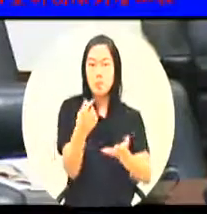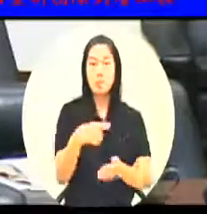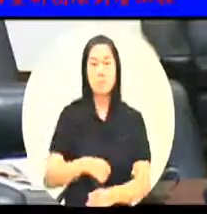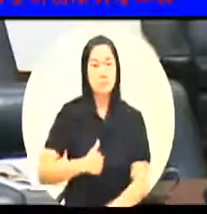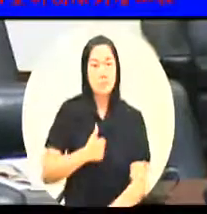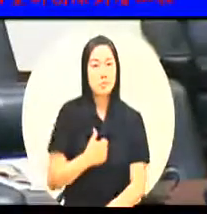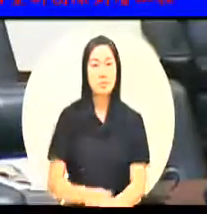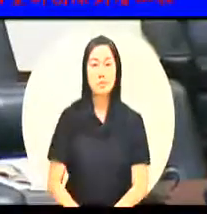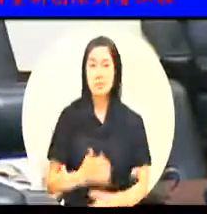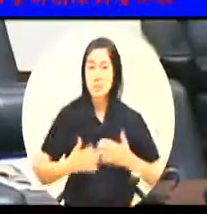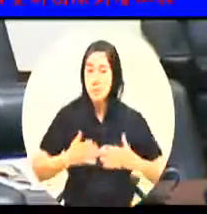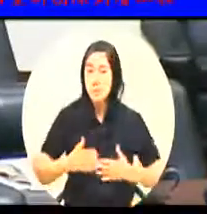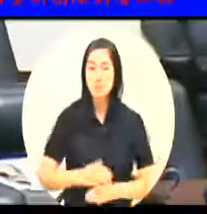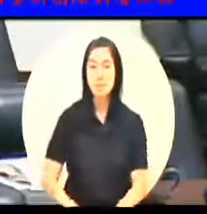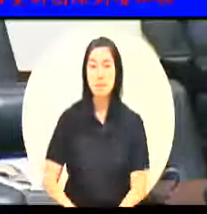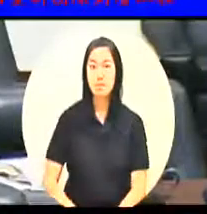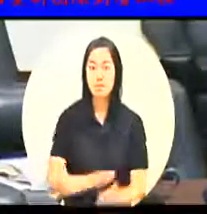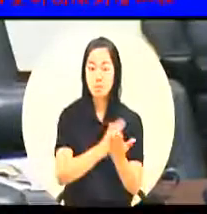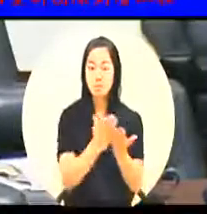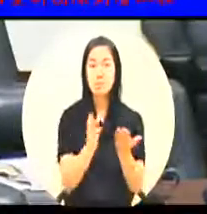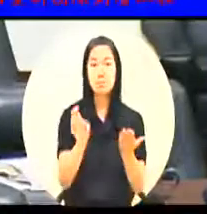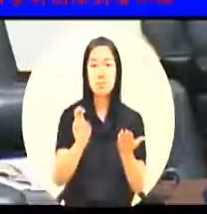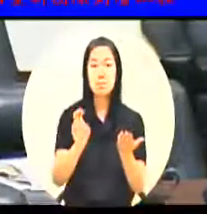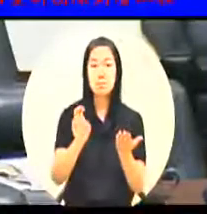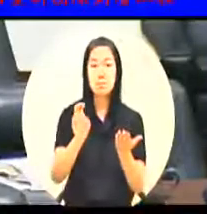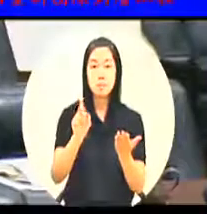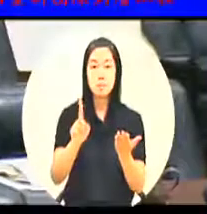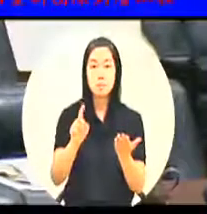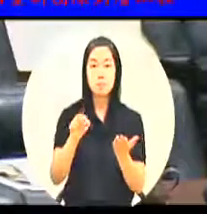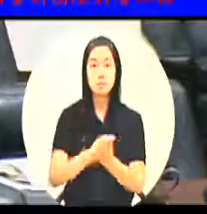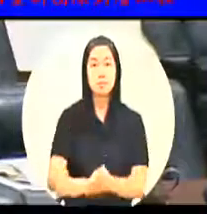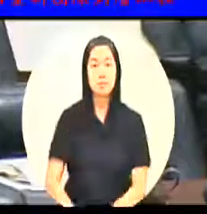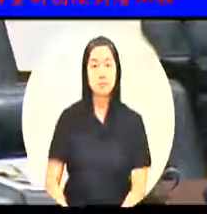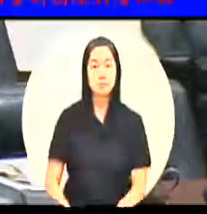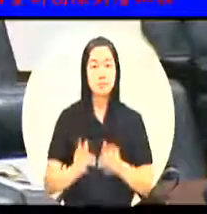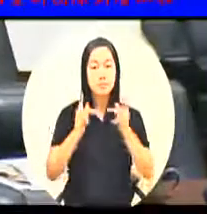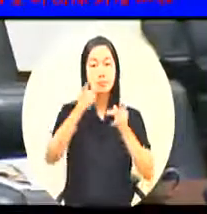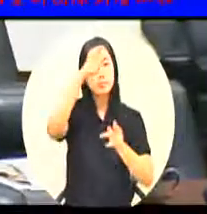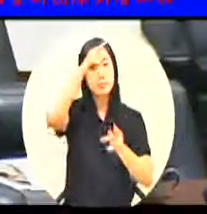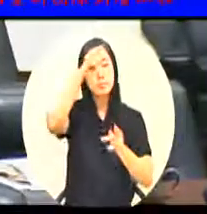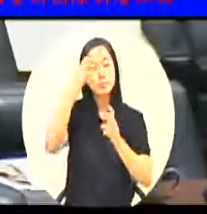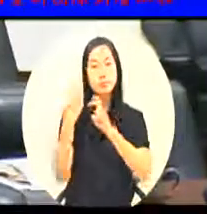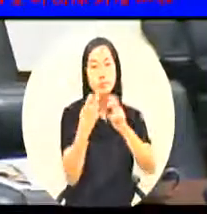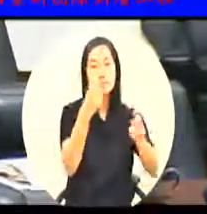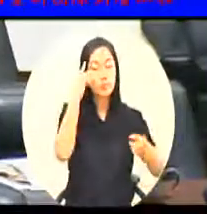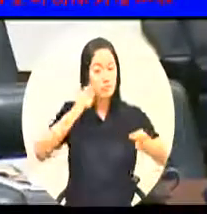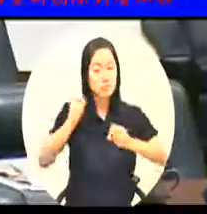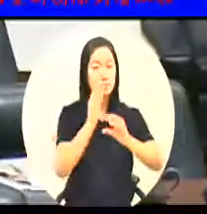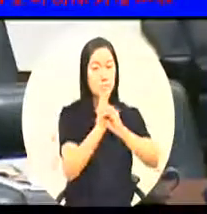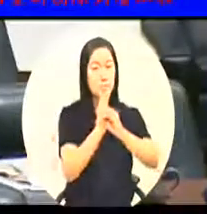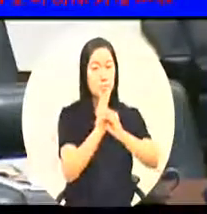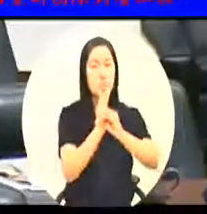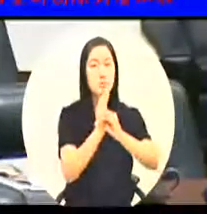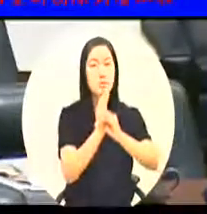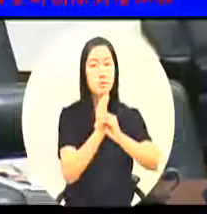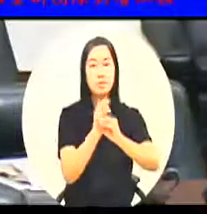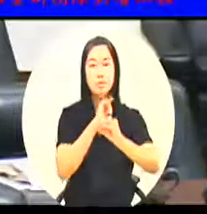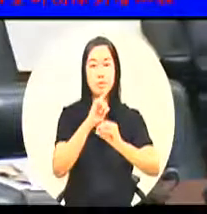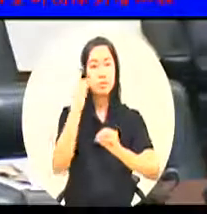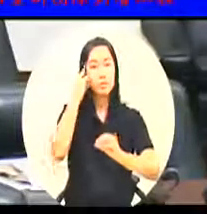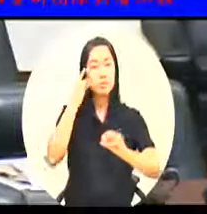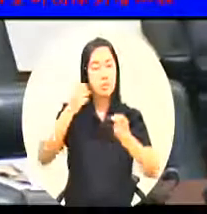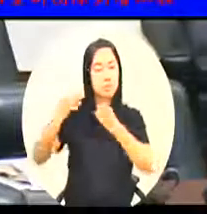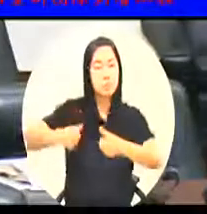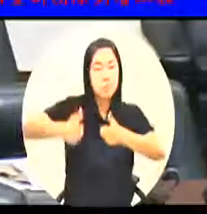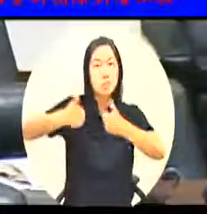场包括伫第21里啊，哦，捷运黄线规划中，啊，我看未规划中，应该差不多定案了，应该定案了吼，